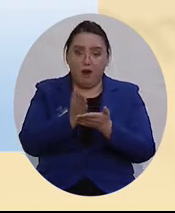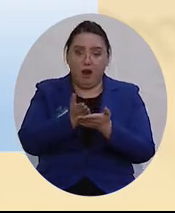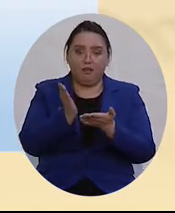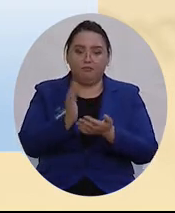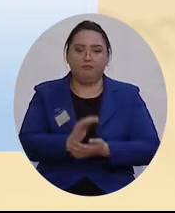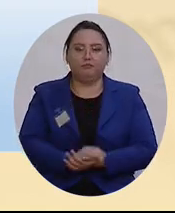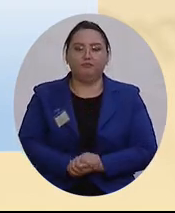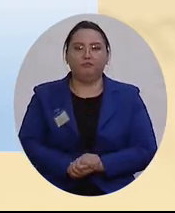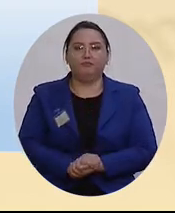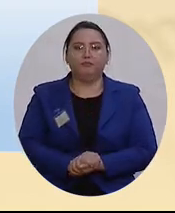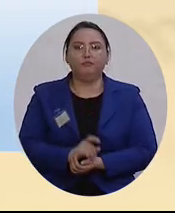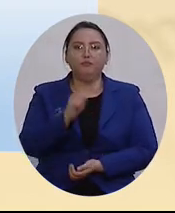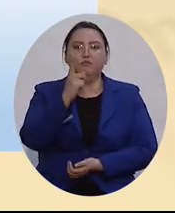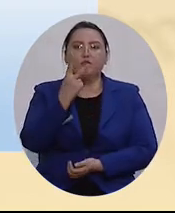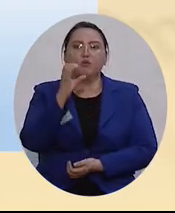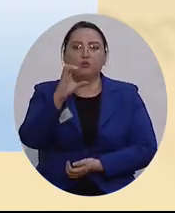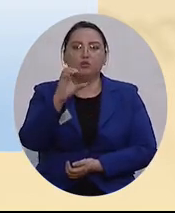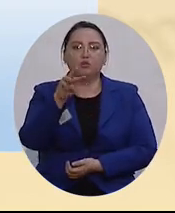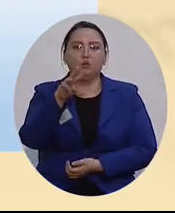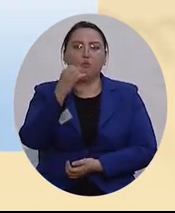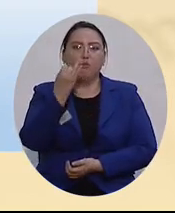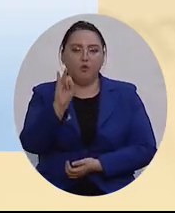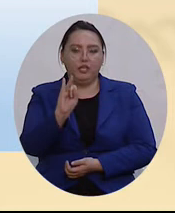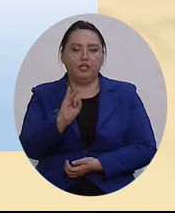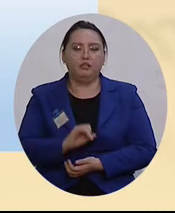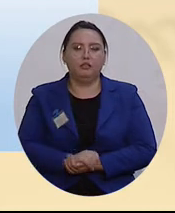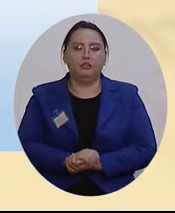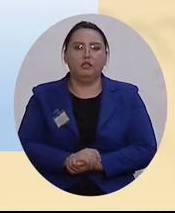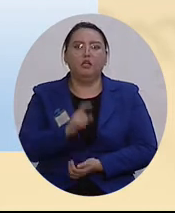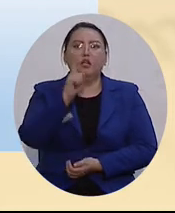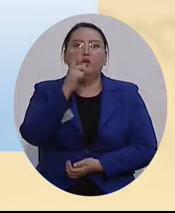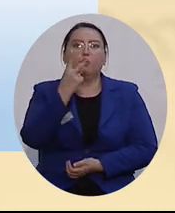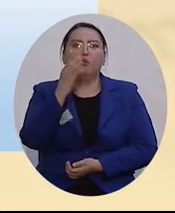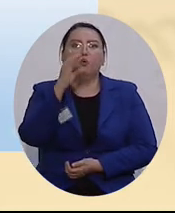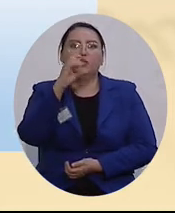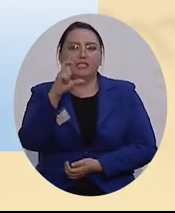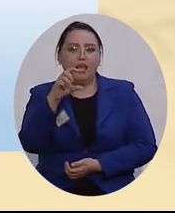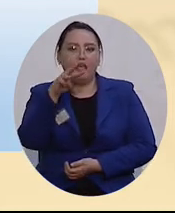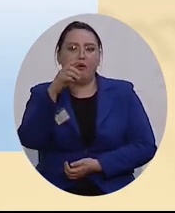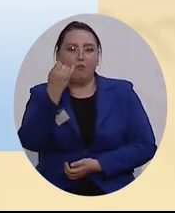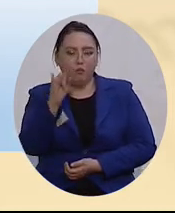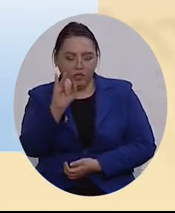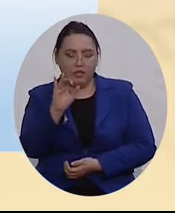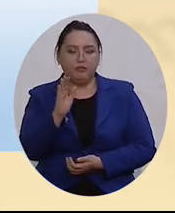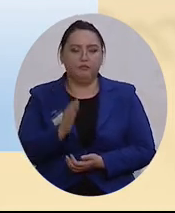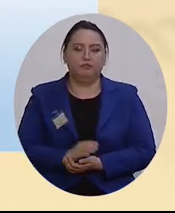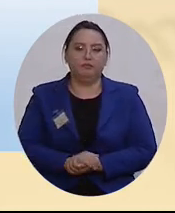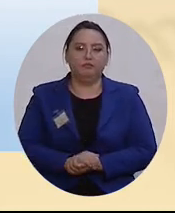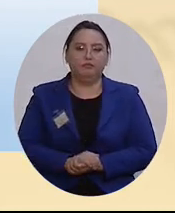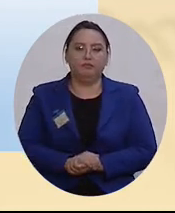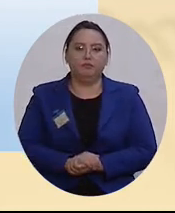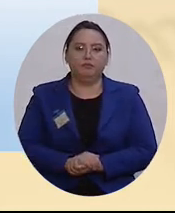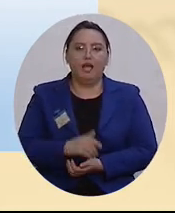химээн хүсмүй. За усмүй гэдэг үг бас ихшгэр төгсөн учраас залгаврыг шууд залган битсэн байна.